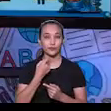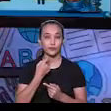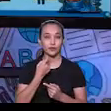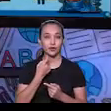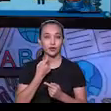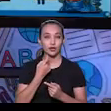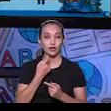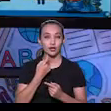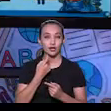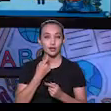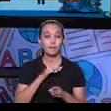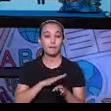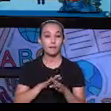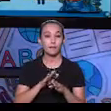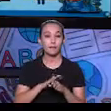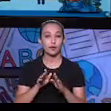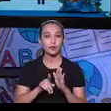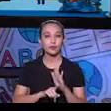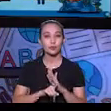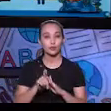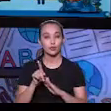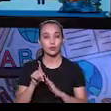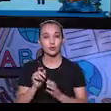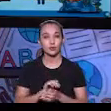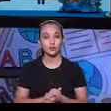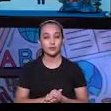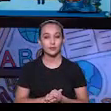мы должны составить предложение.